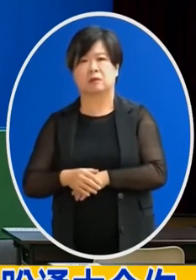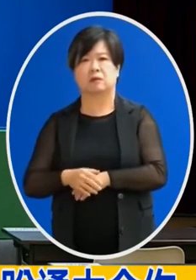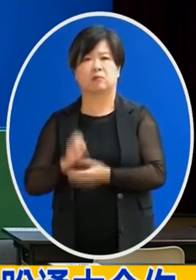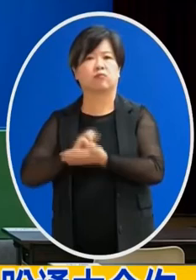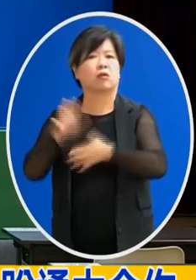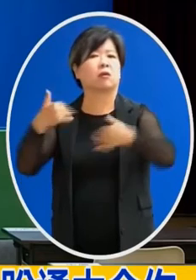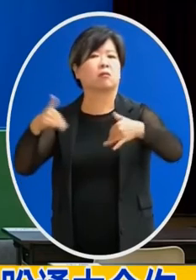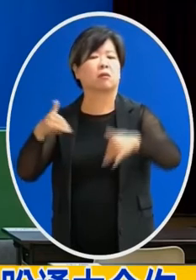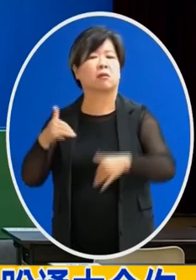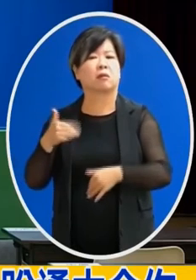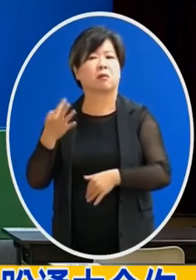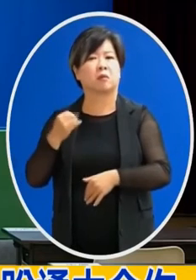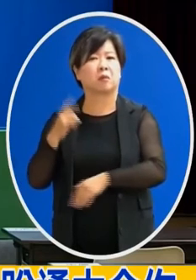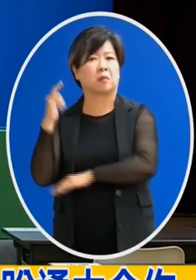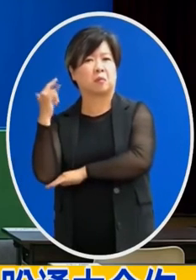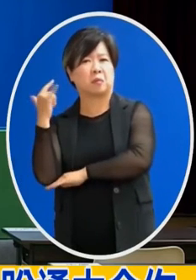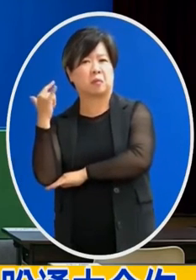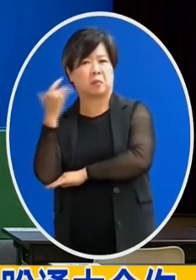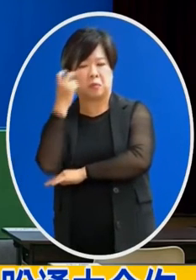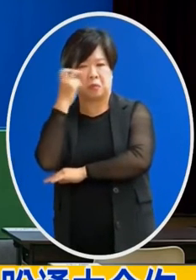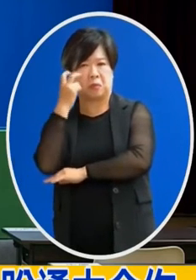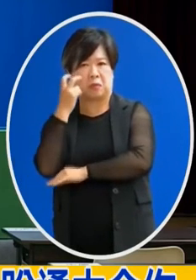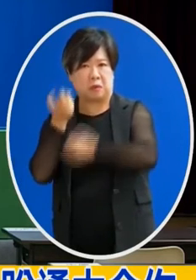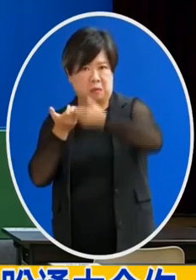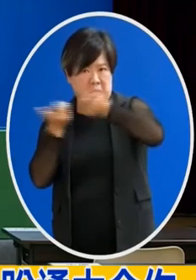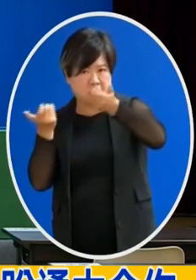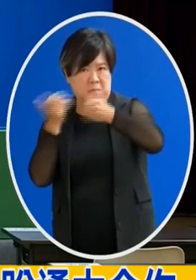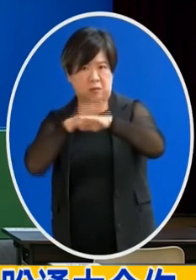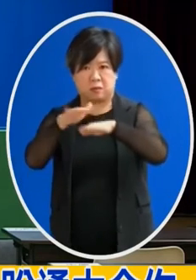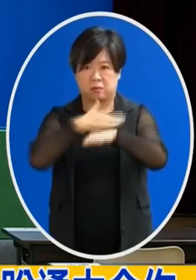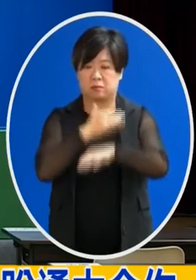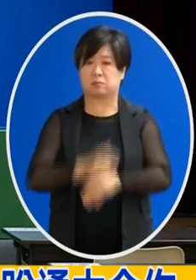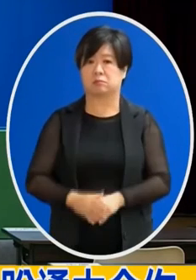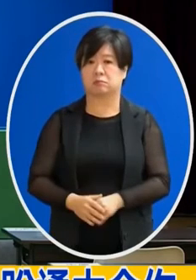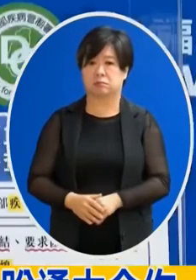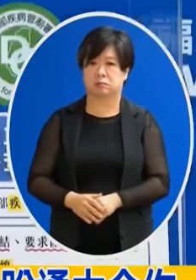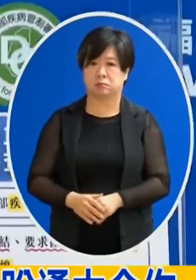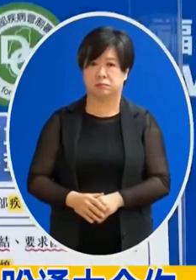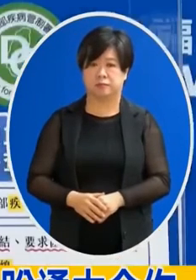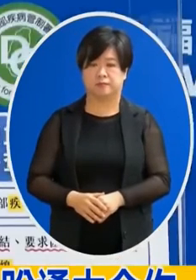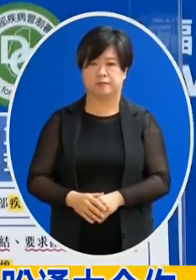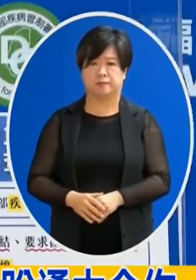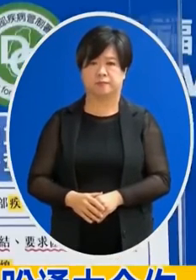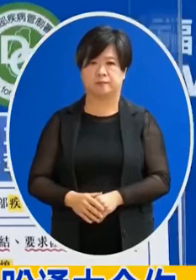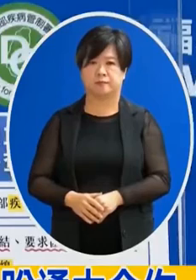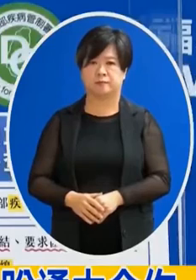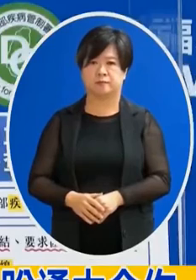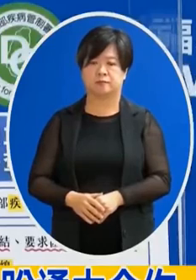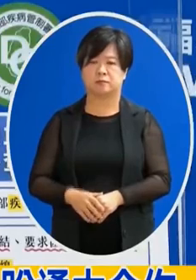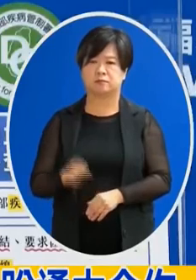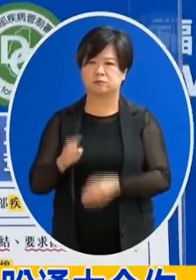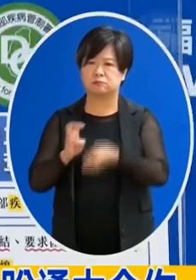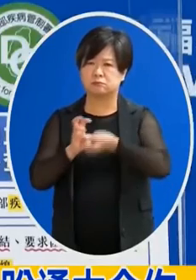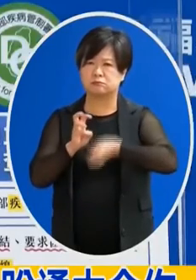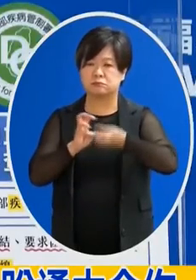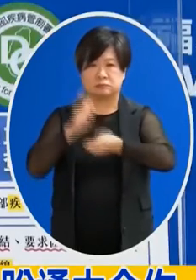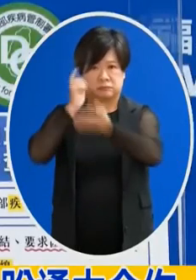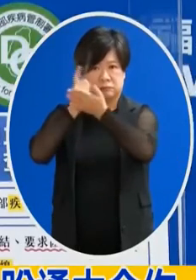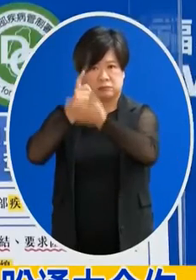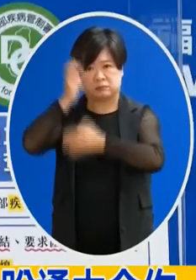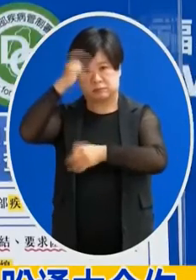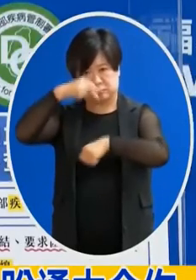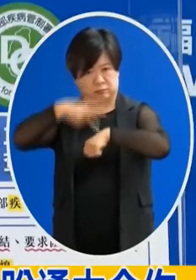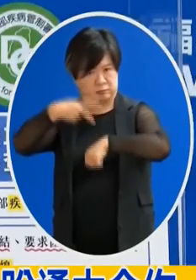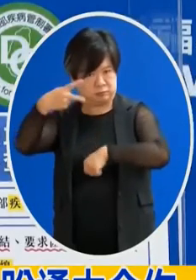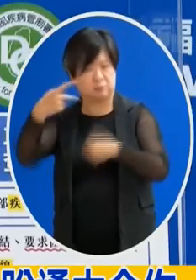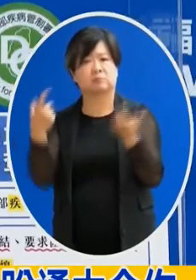报，但是可能还在等待检验，这些数字是不是未来都会一并的来公布？谢谢。 这些我们都会在每天下午的